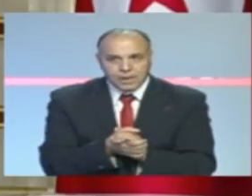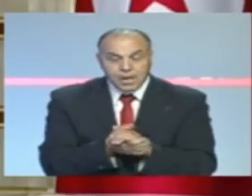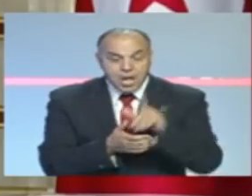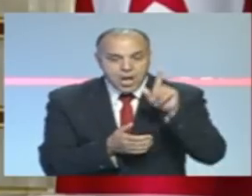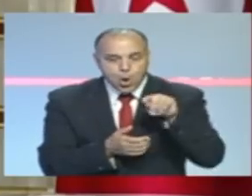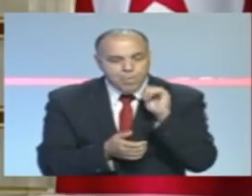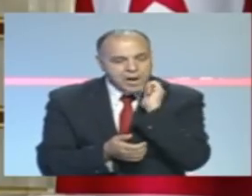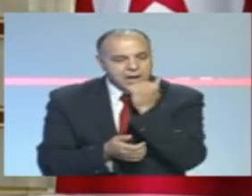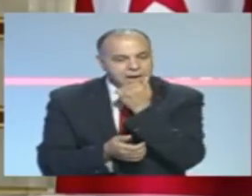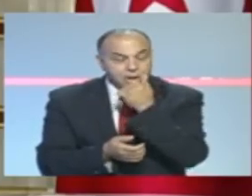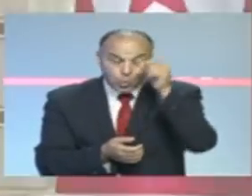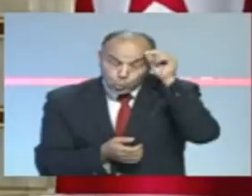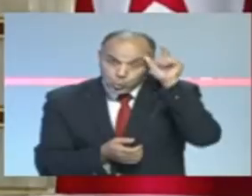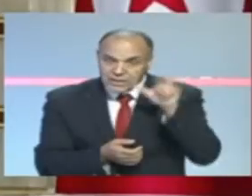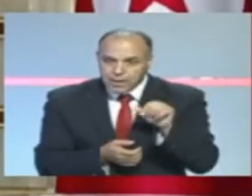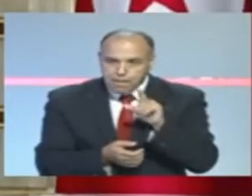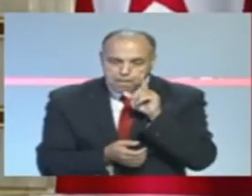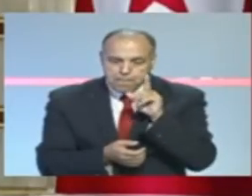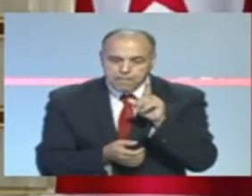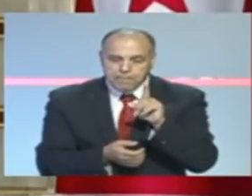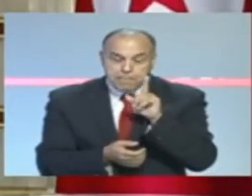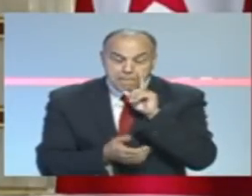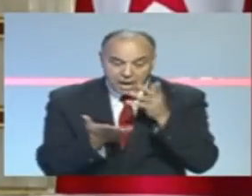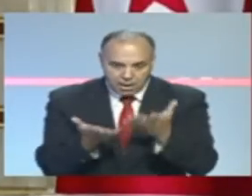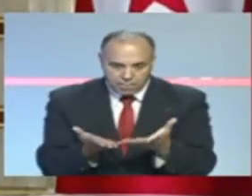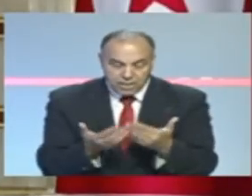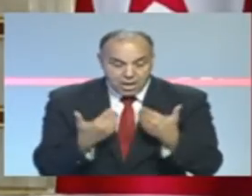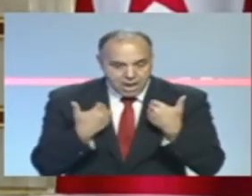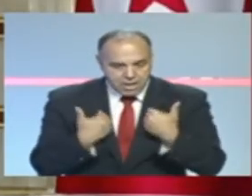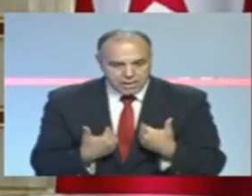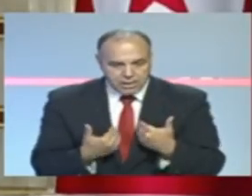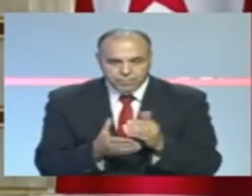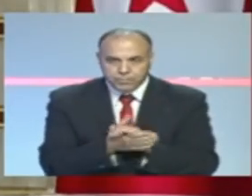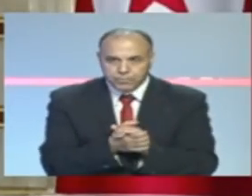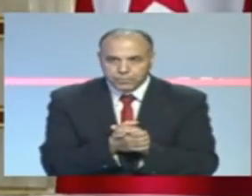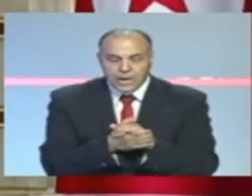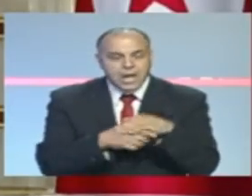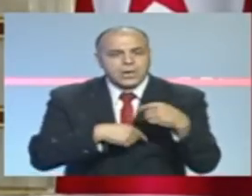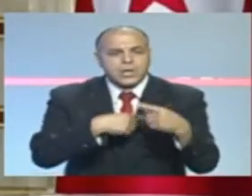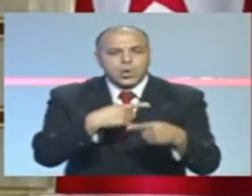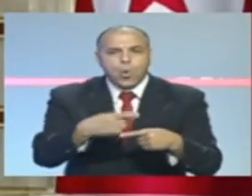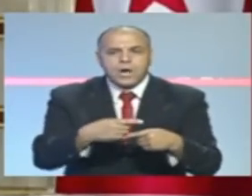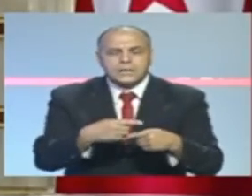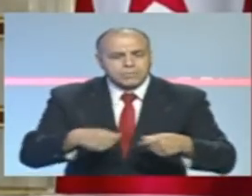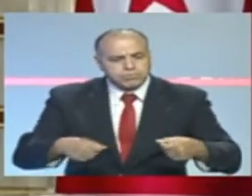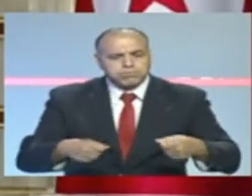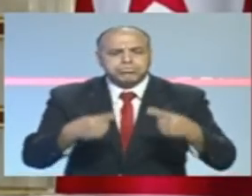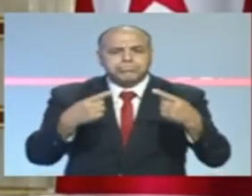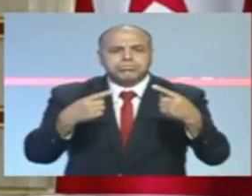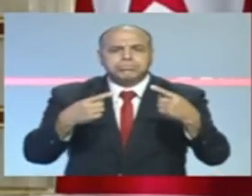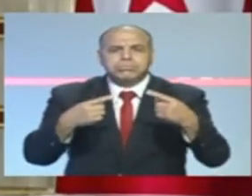يوم عيد الوطنيه اننا سنواصل المعركه